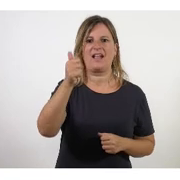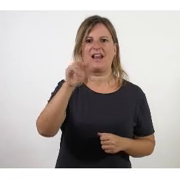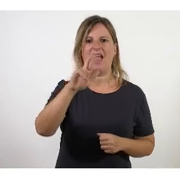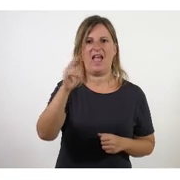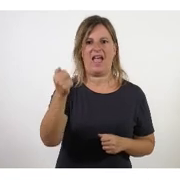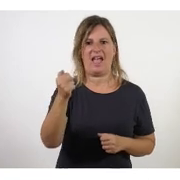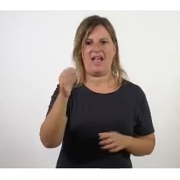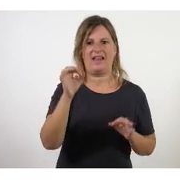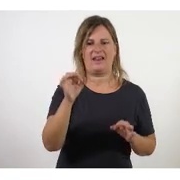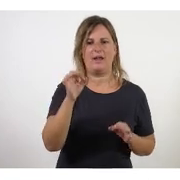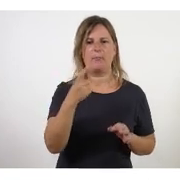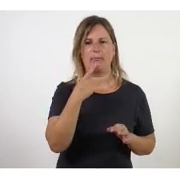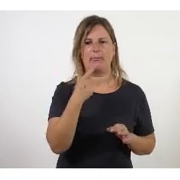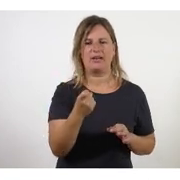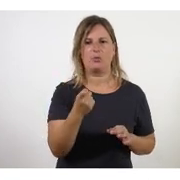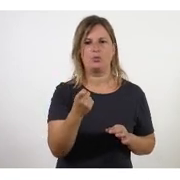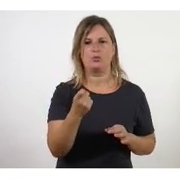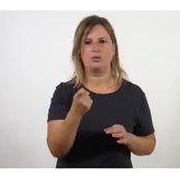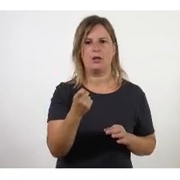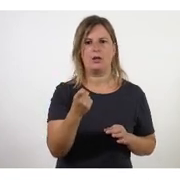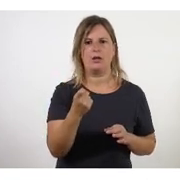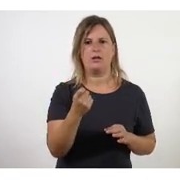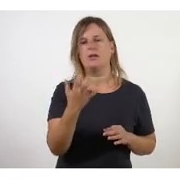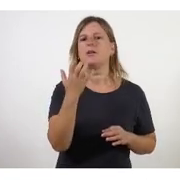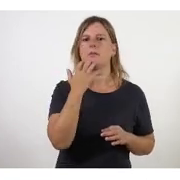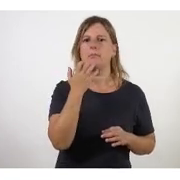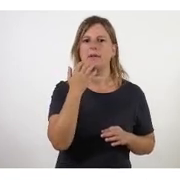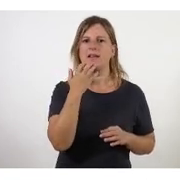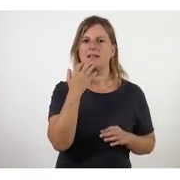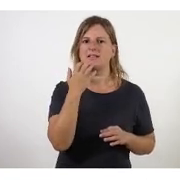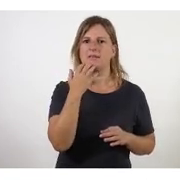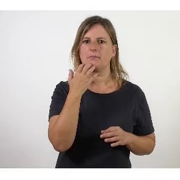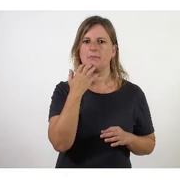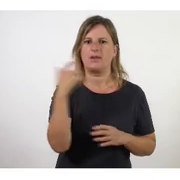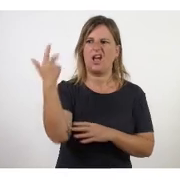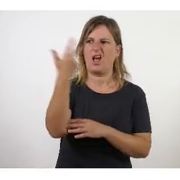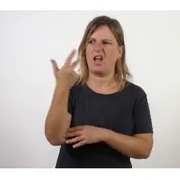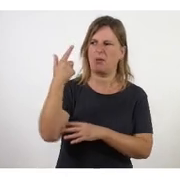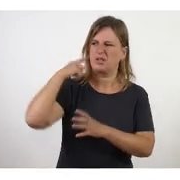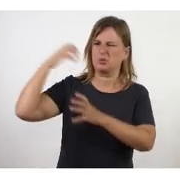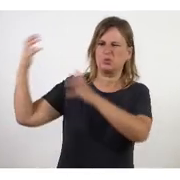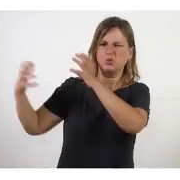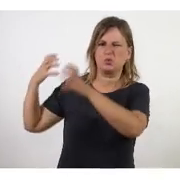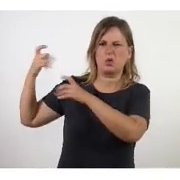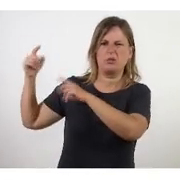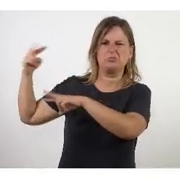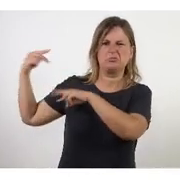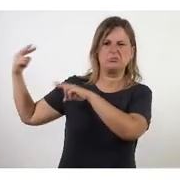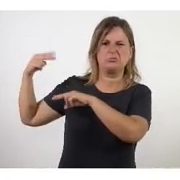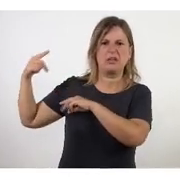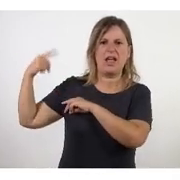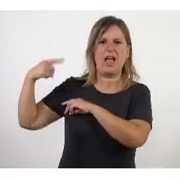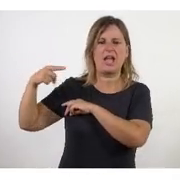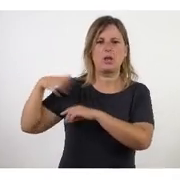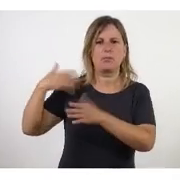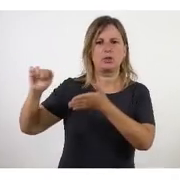pregunta, ens pregunta si tenim gent, per exemple, quan ens graven que hi ha sorolls de fons o persones parlant per darrere, si hi ha alguna